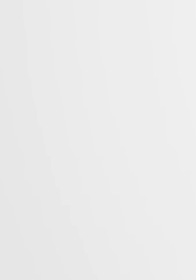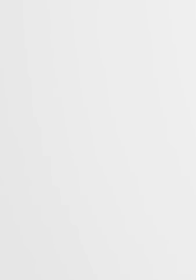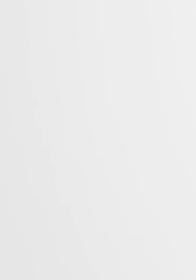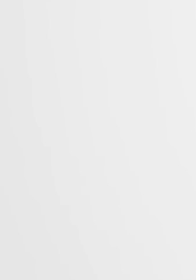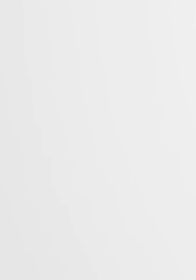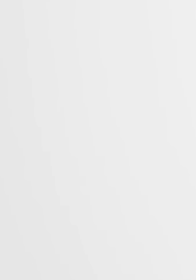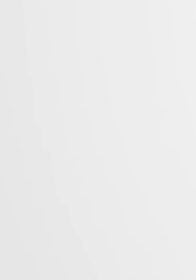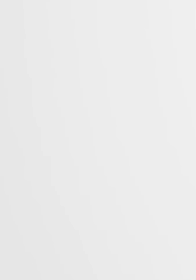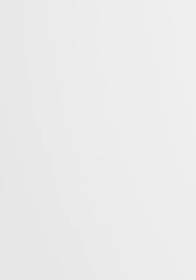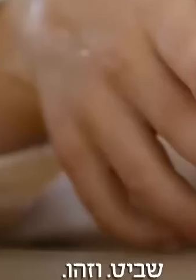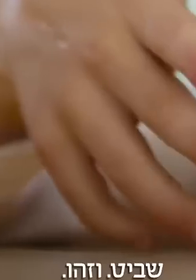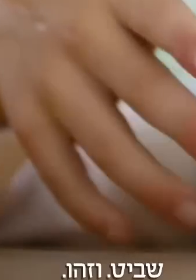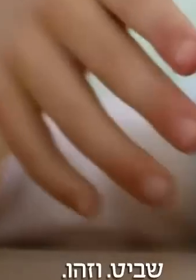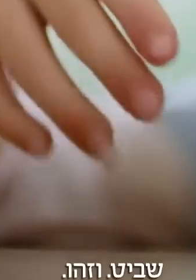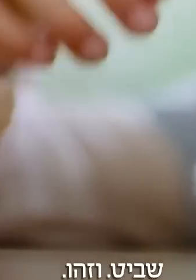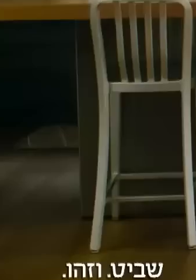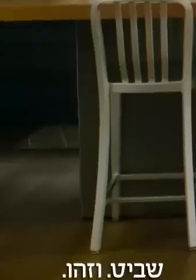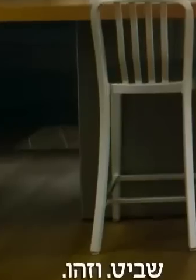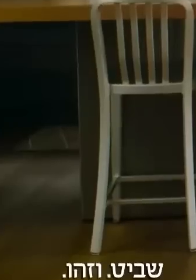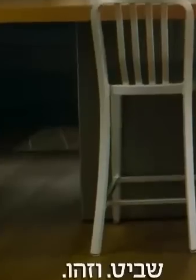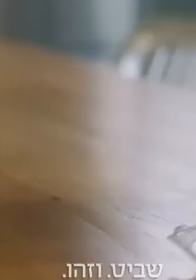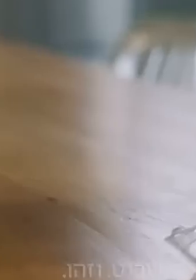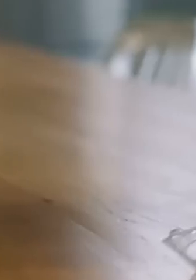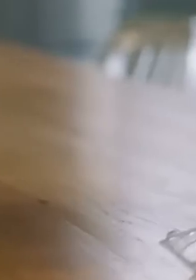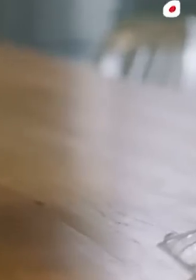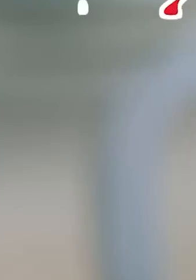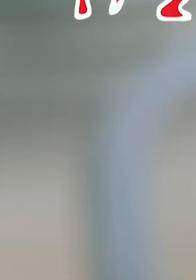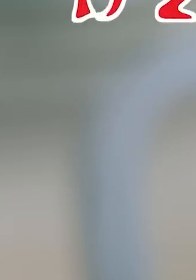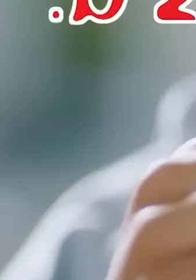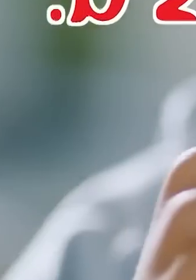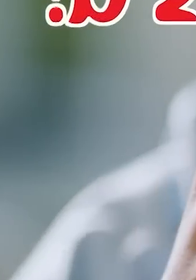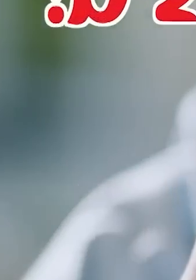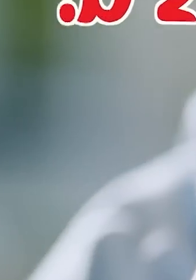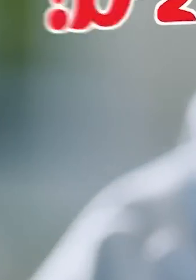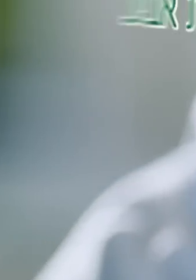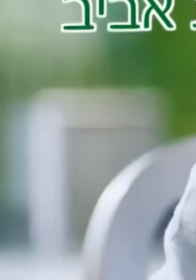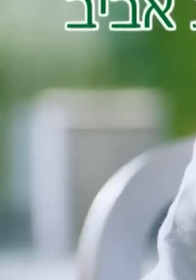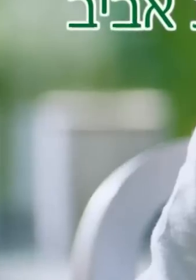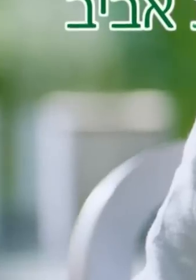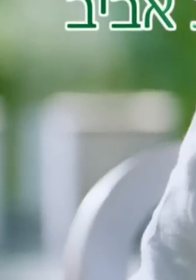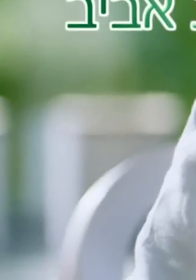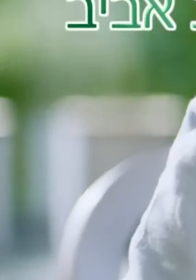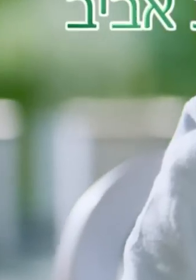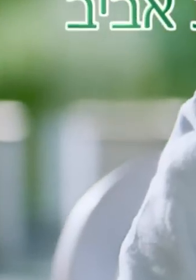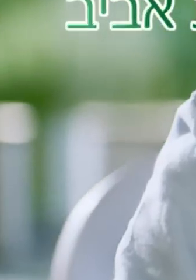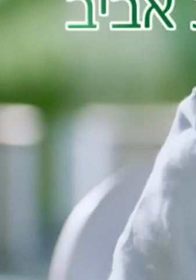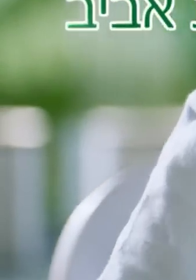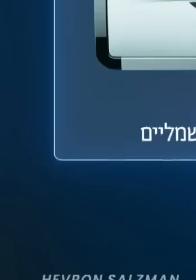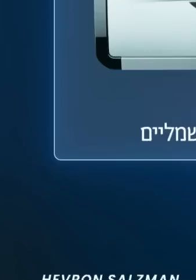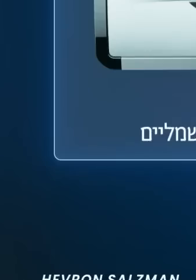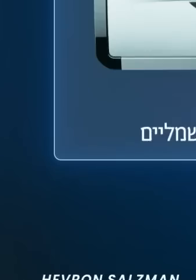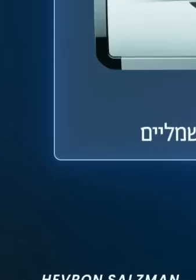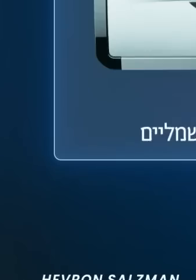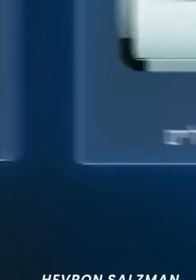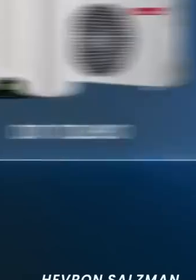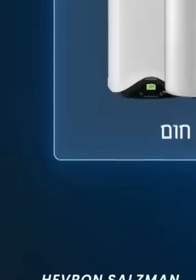התחזית בחסות. פירות אביב מגישים. הענבים שאתם אוהבים, פירות